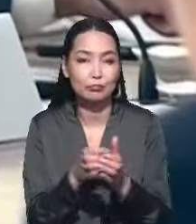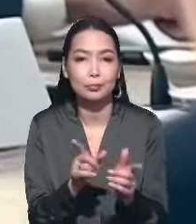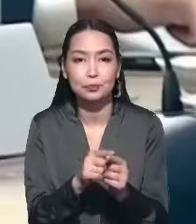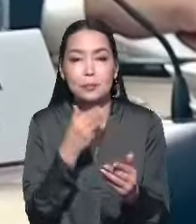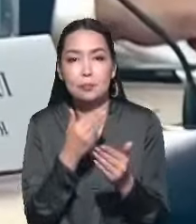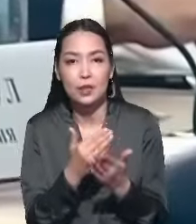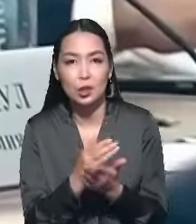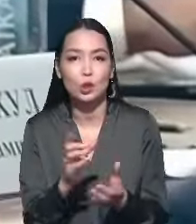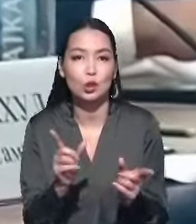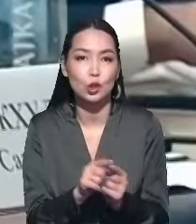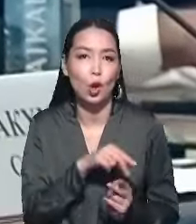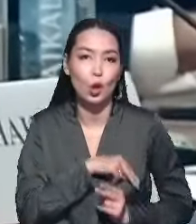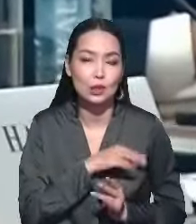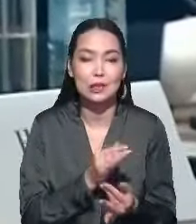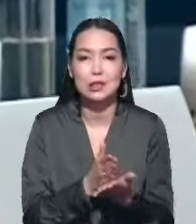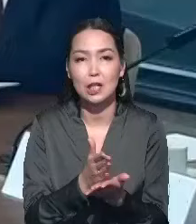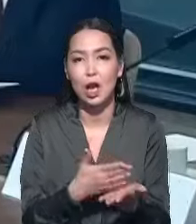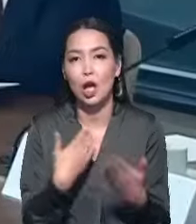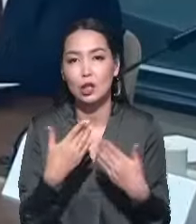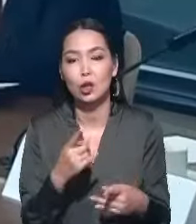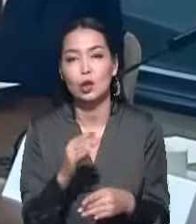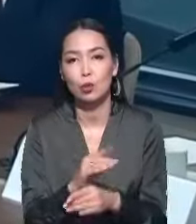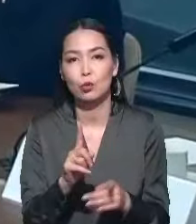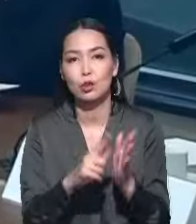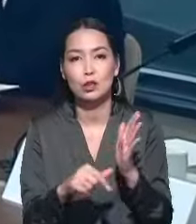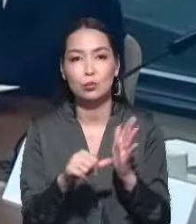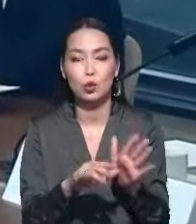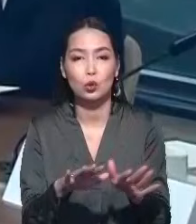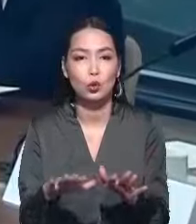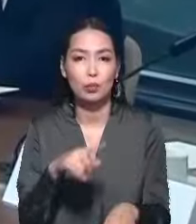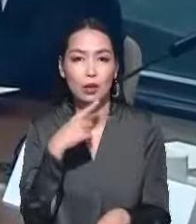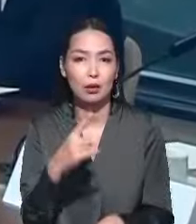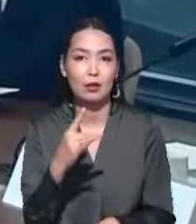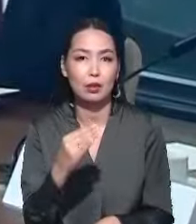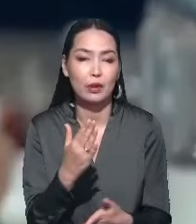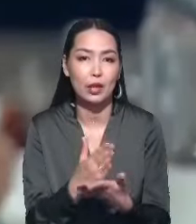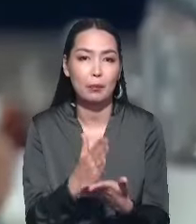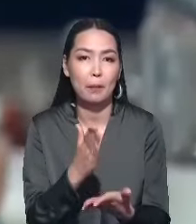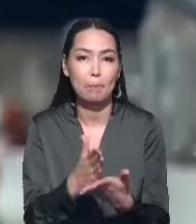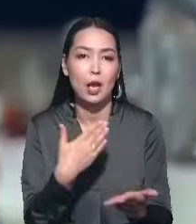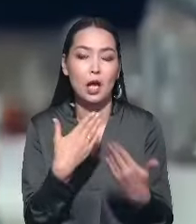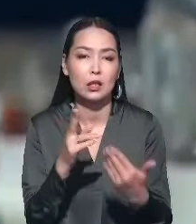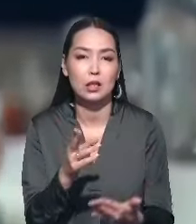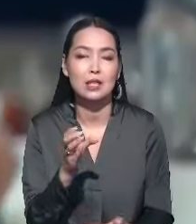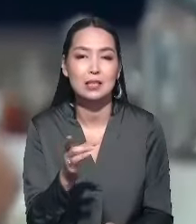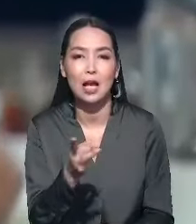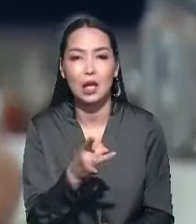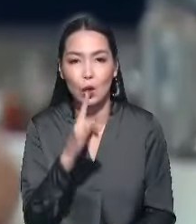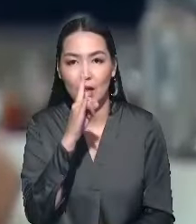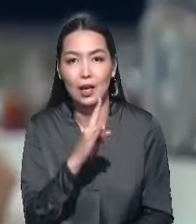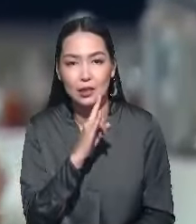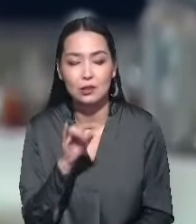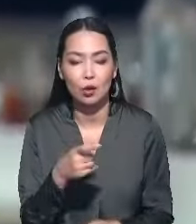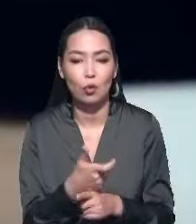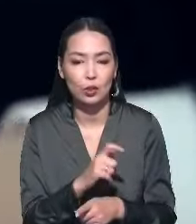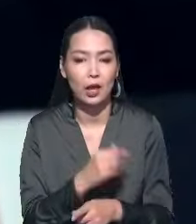союзнические стратегические отношения и добавил, что 76 субъектов Российской Федерации имеют прямые отношения с регионами Казахстана, и